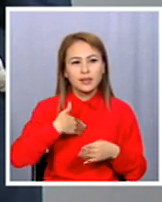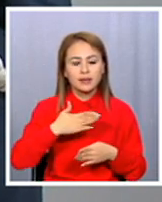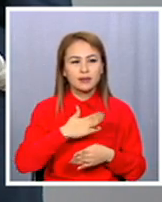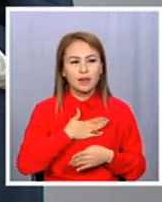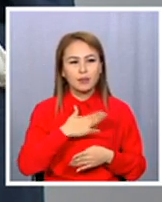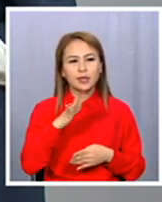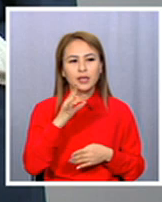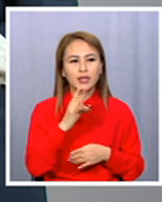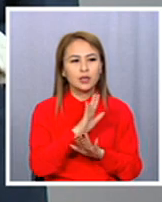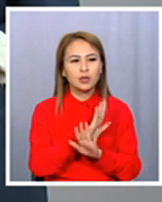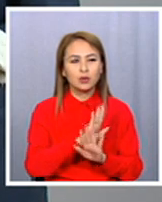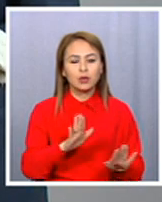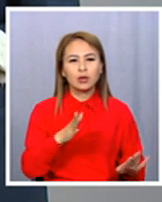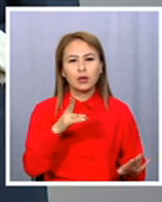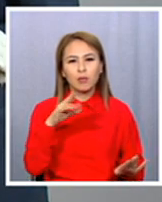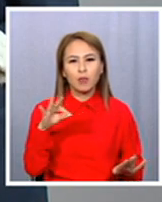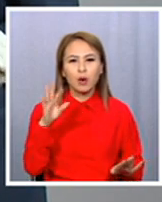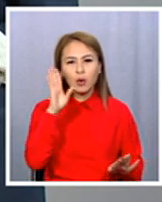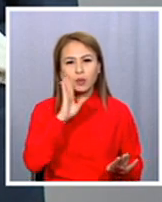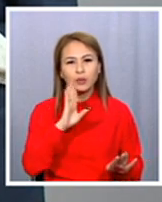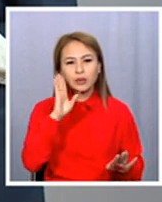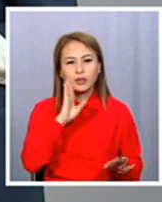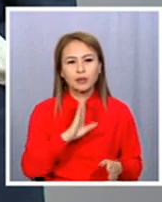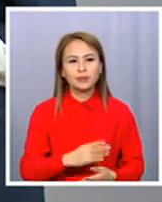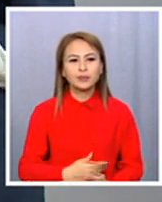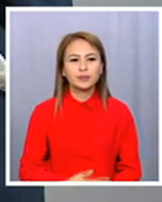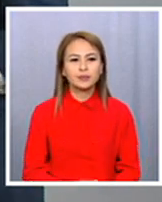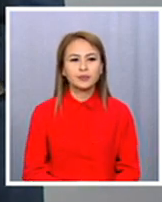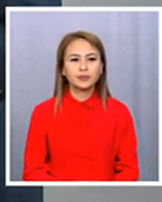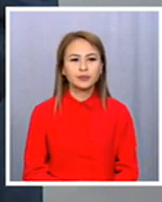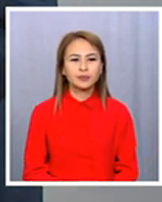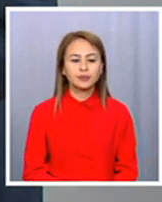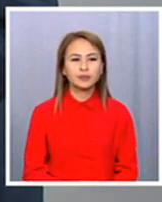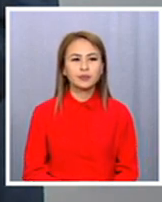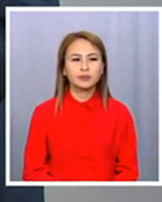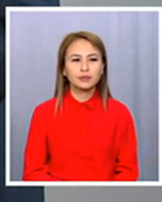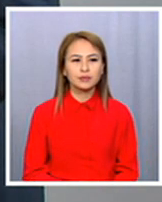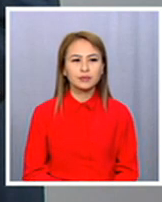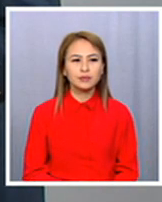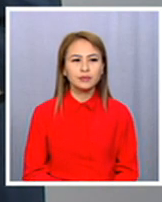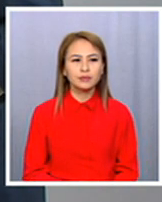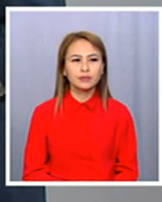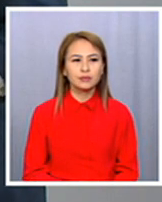полезен нам, и не только по утрам.